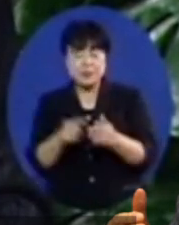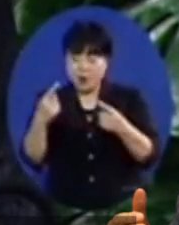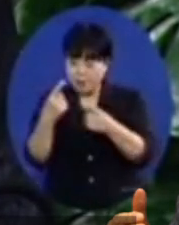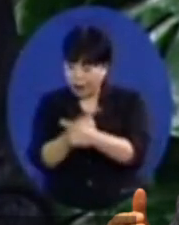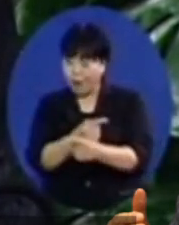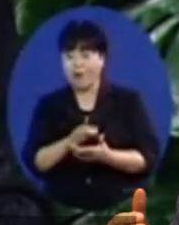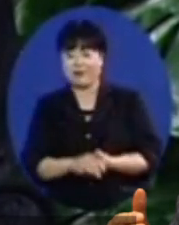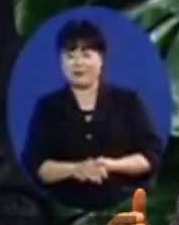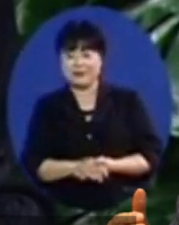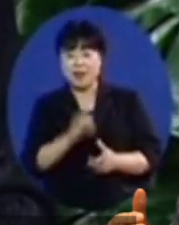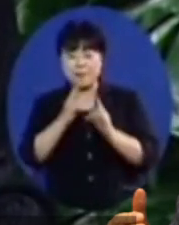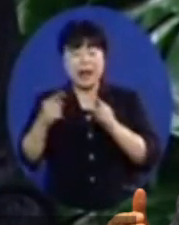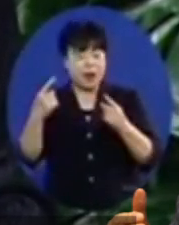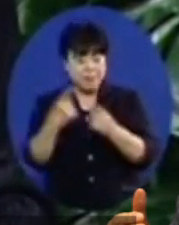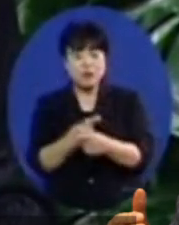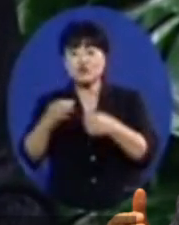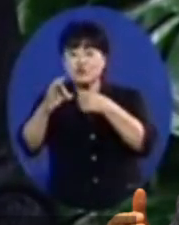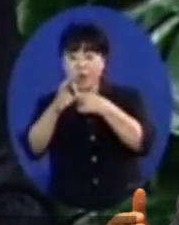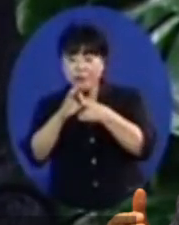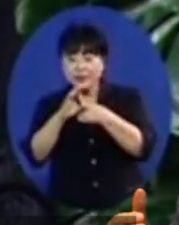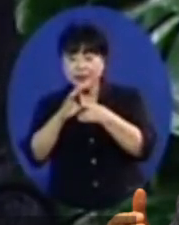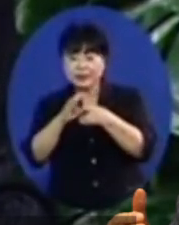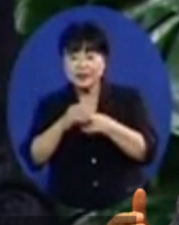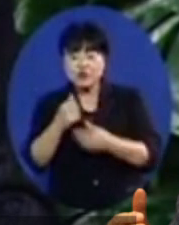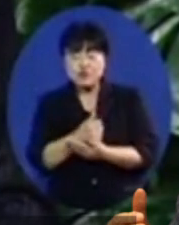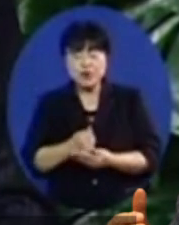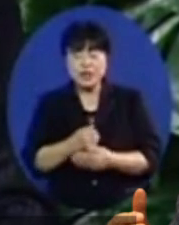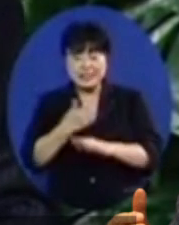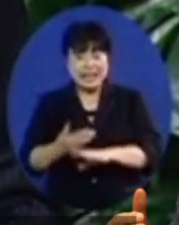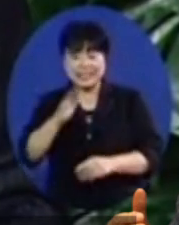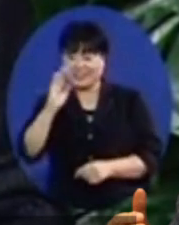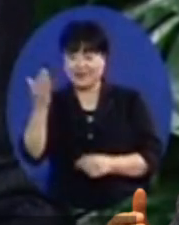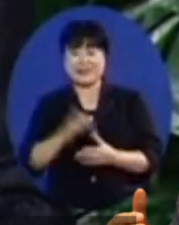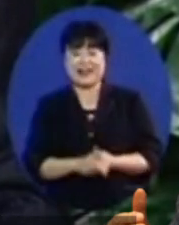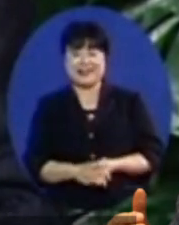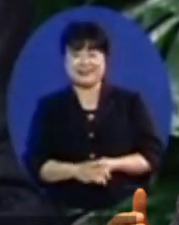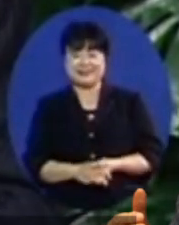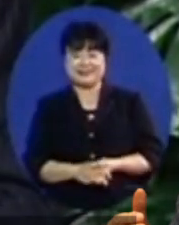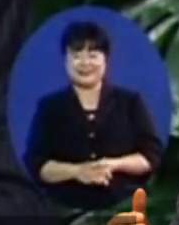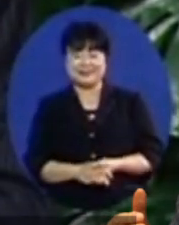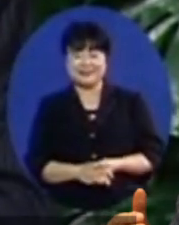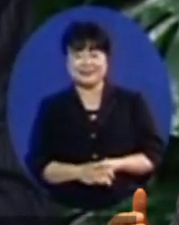바꾸고 말을 바꾸면 운명이 달라지는 것입니다.